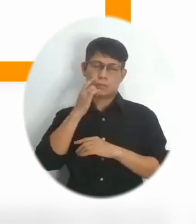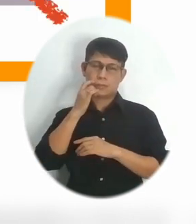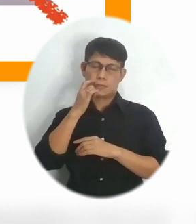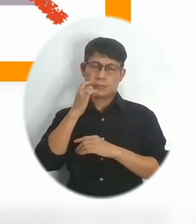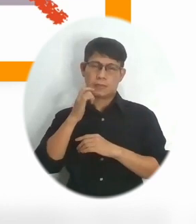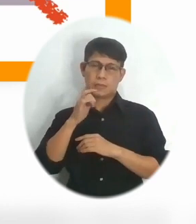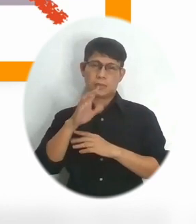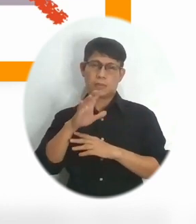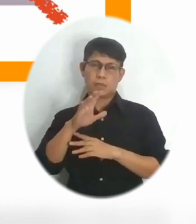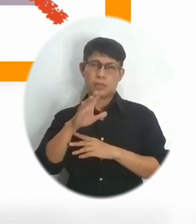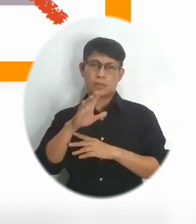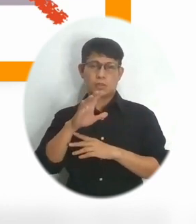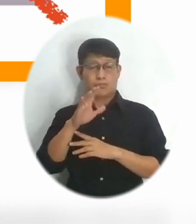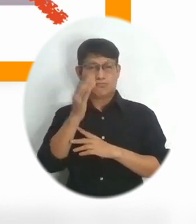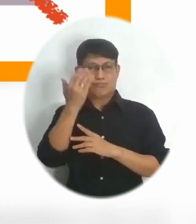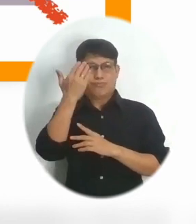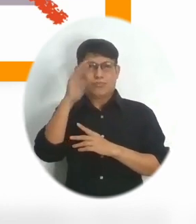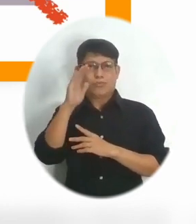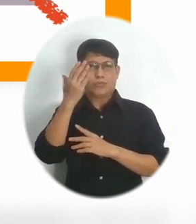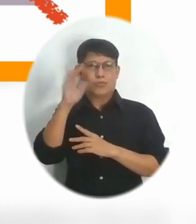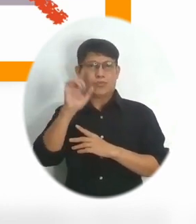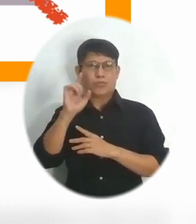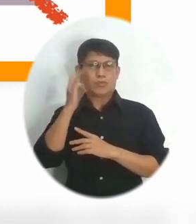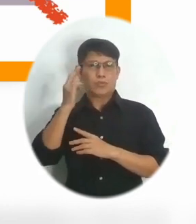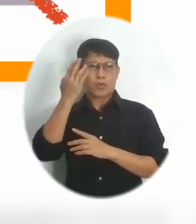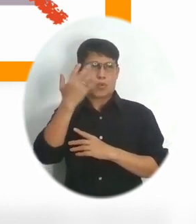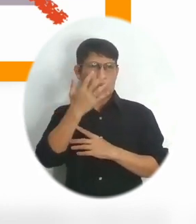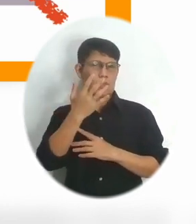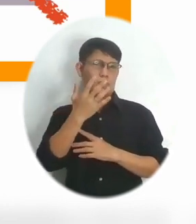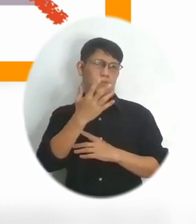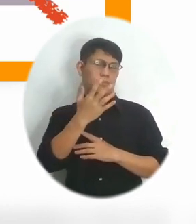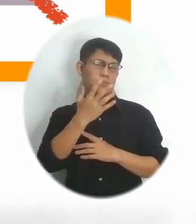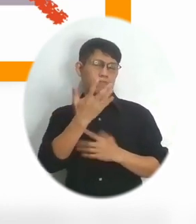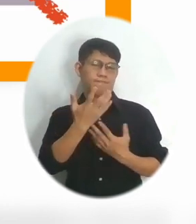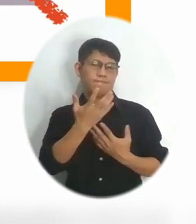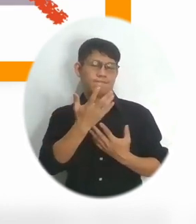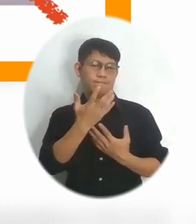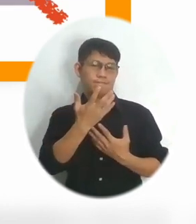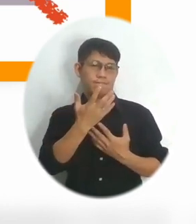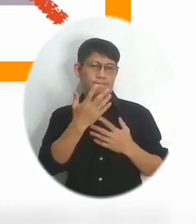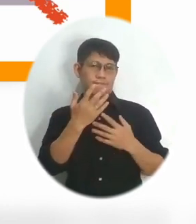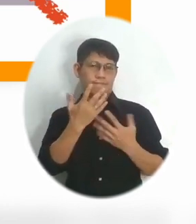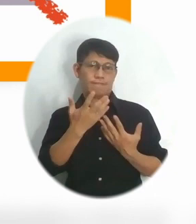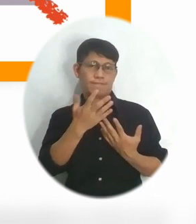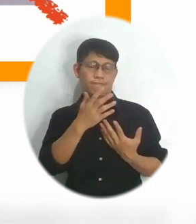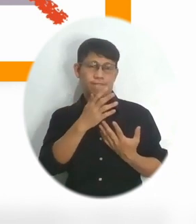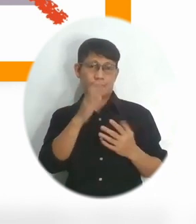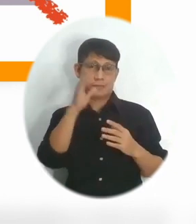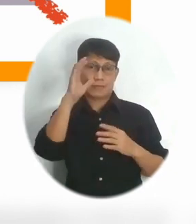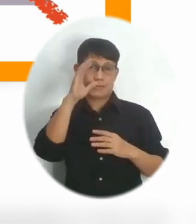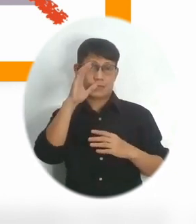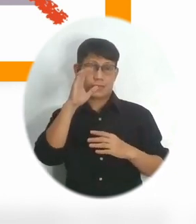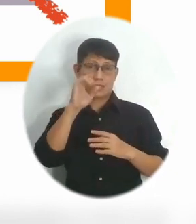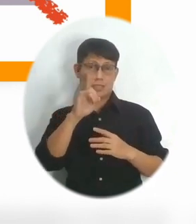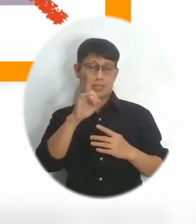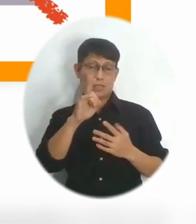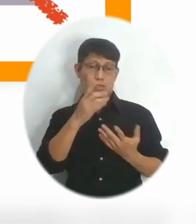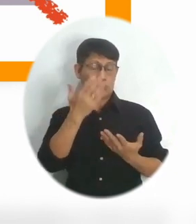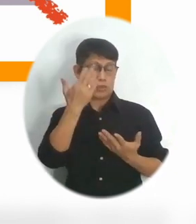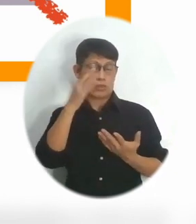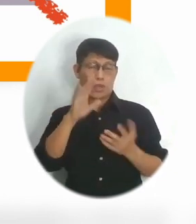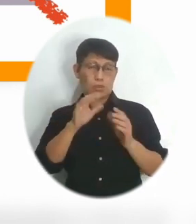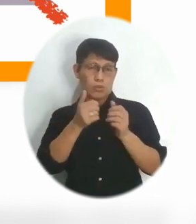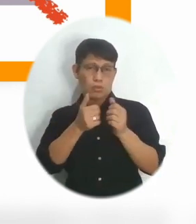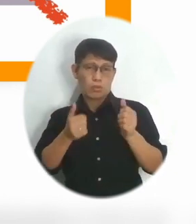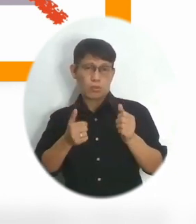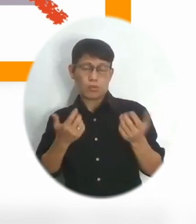pasyente. Hindi malinaw kung ano ang sanhi ng rhabdomyosarcoma. Sa kasalukuyan ay walang paraan